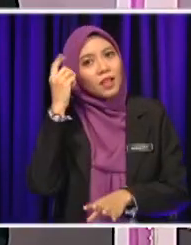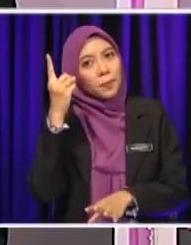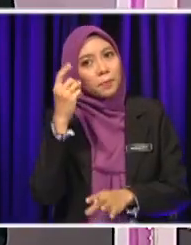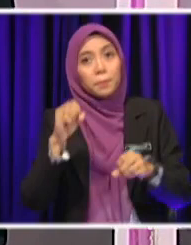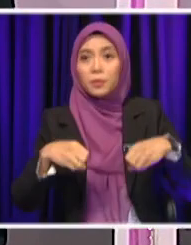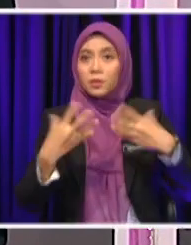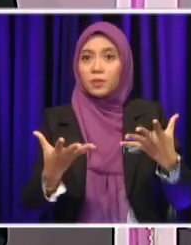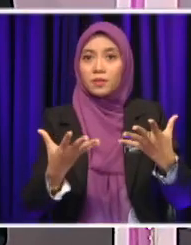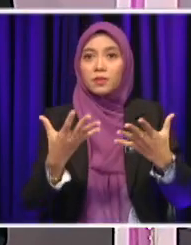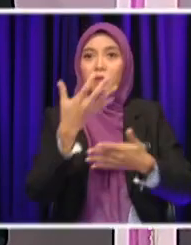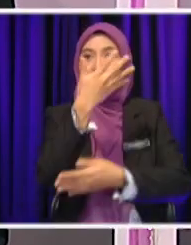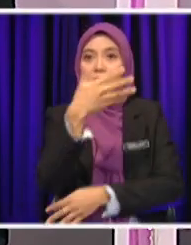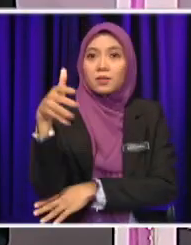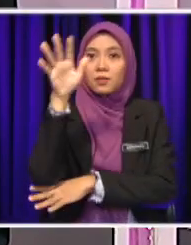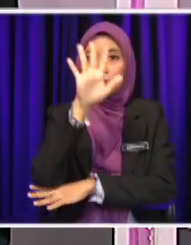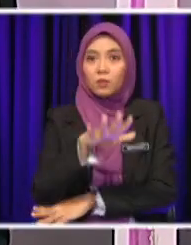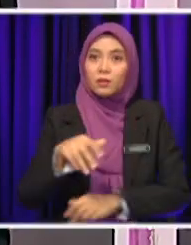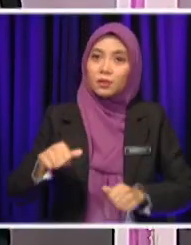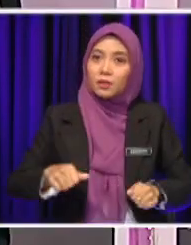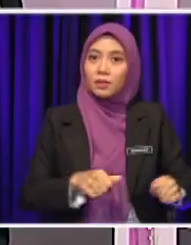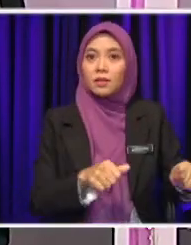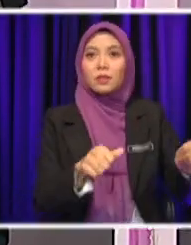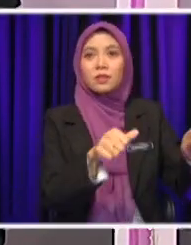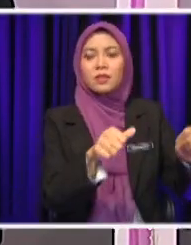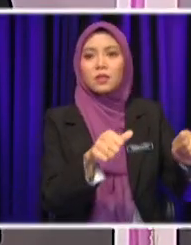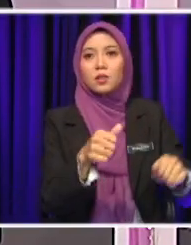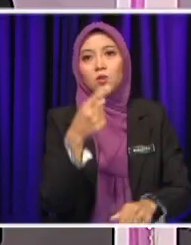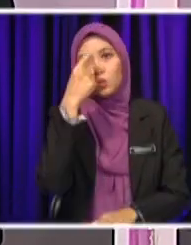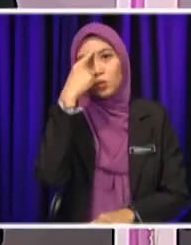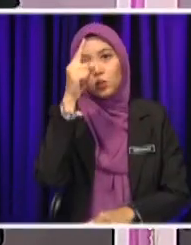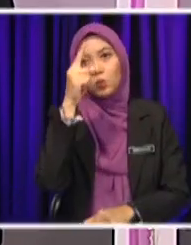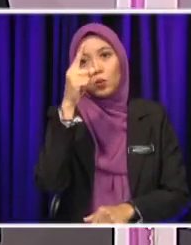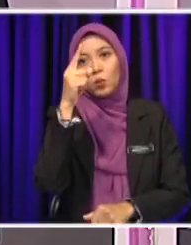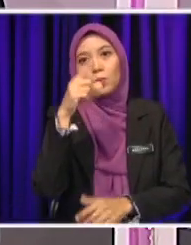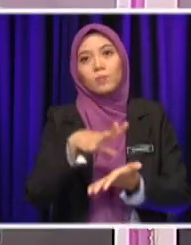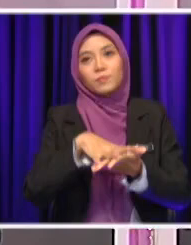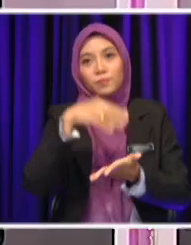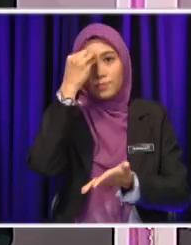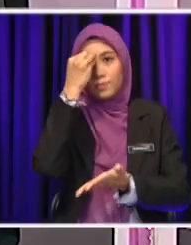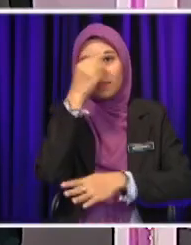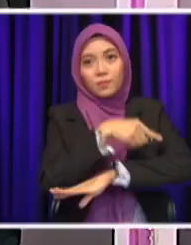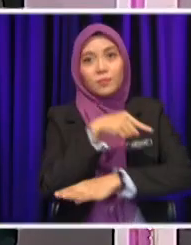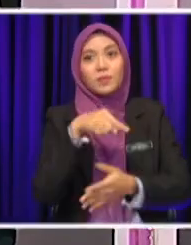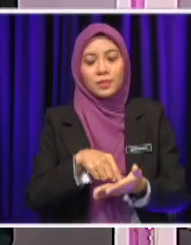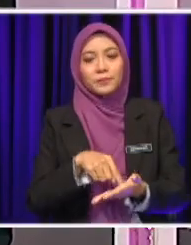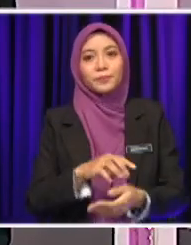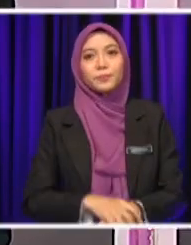dibina untuk nak kaitkan dengan Aiman punya projek nantilah. Okey cikgu. Cikgu nampak kat situ Aiman dah boleh dah.